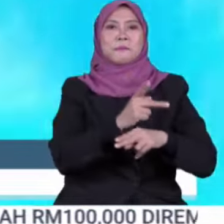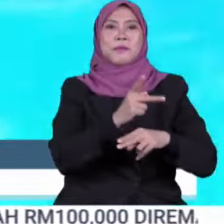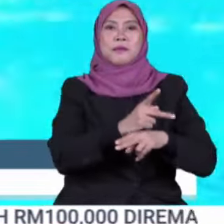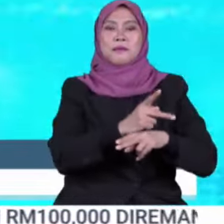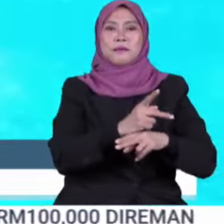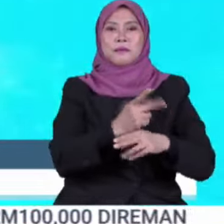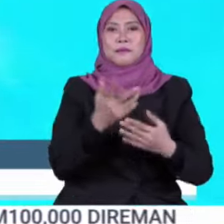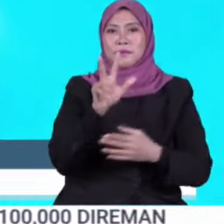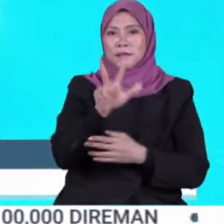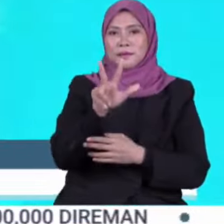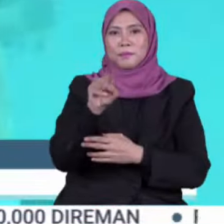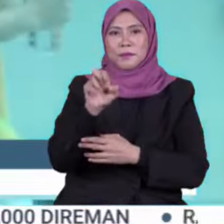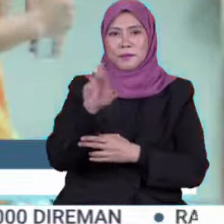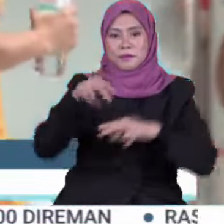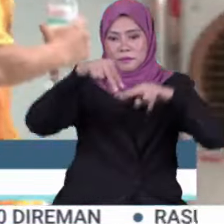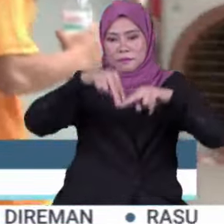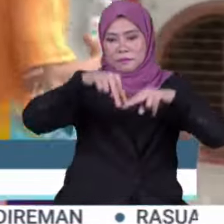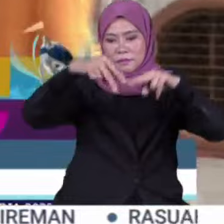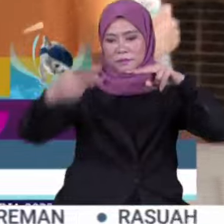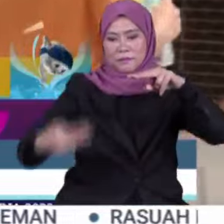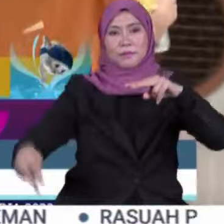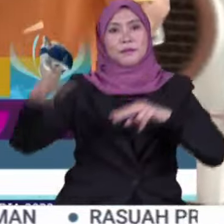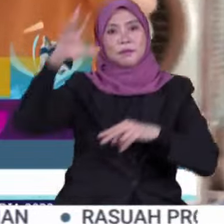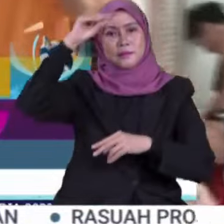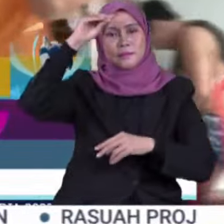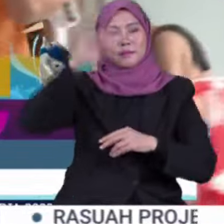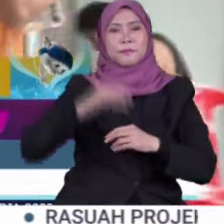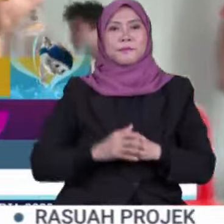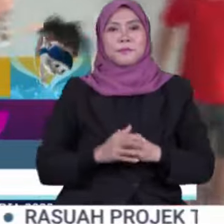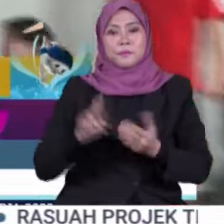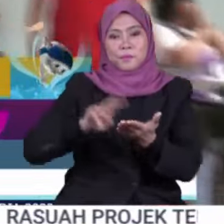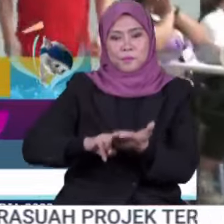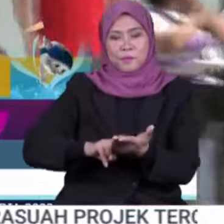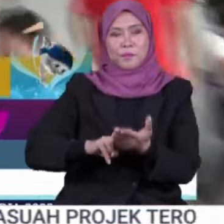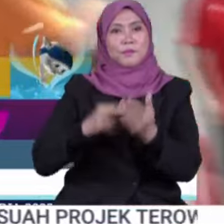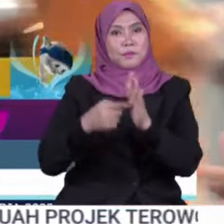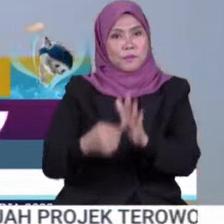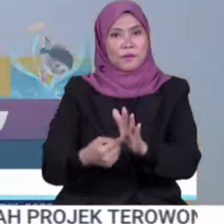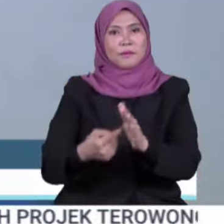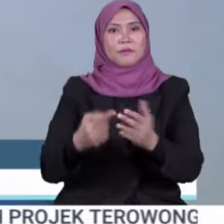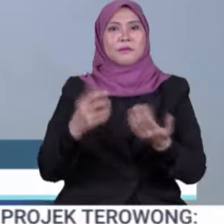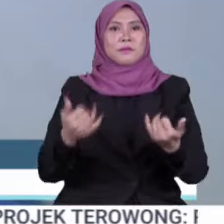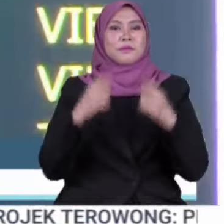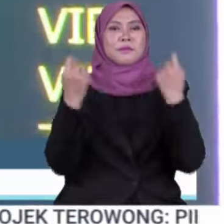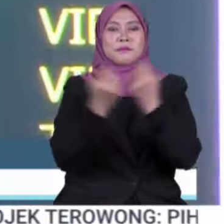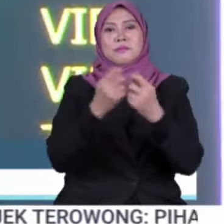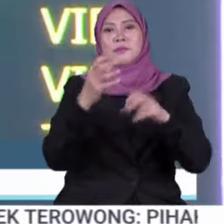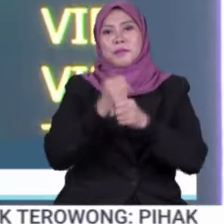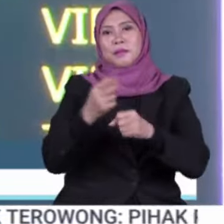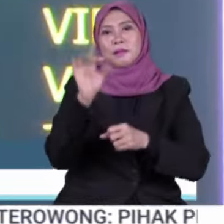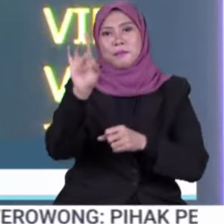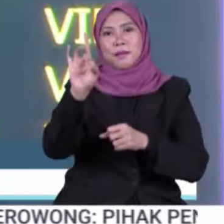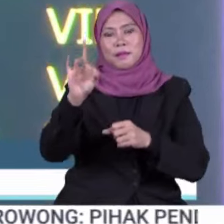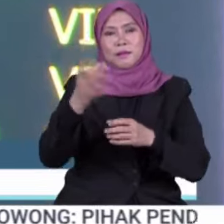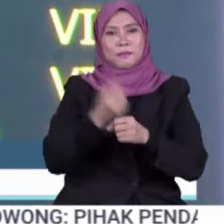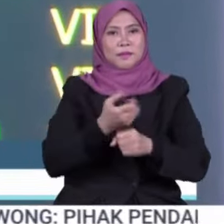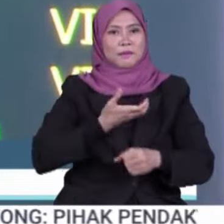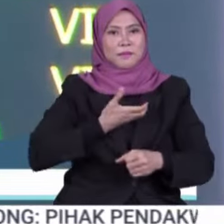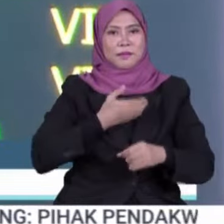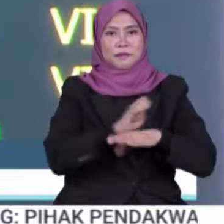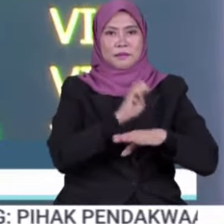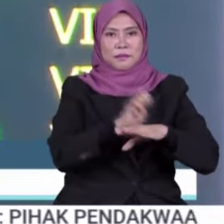menerusi acara 3 meter papan anjal lelaki. Berdasarkan rekod, skuad terjun negara menyapu bersih 8 pingat emas yang dipertandingkan